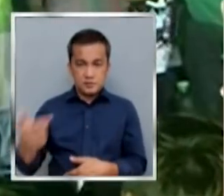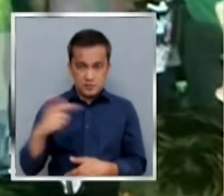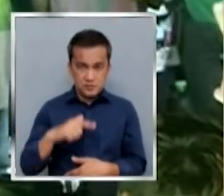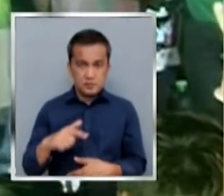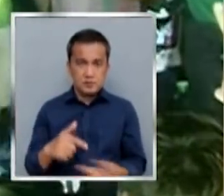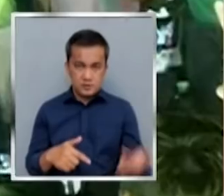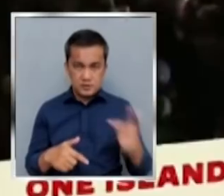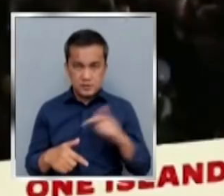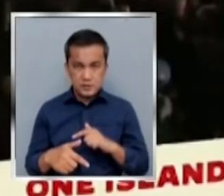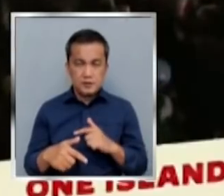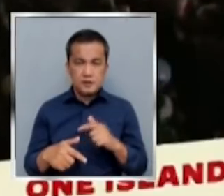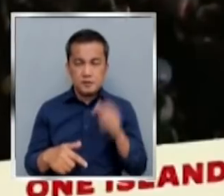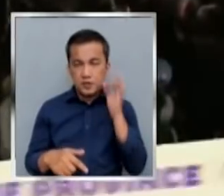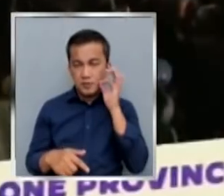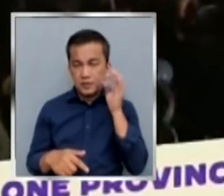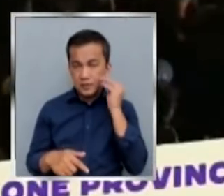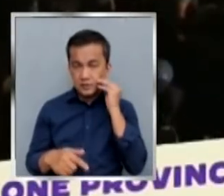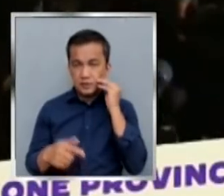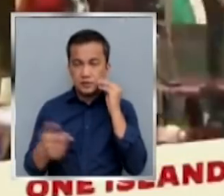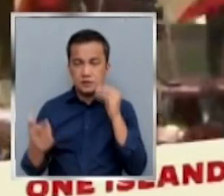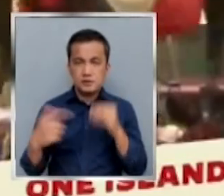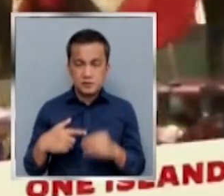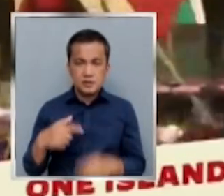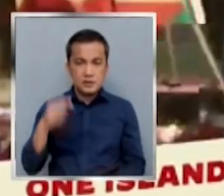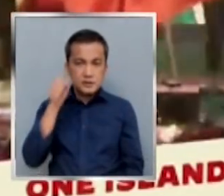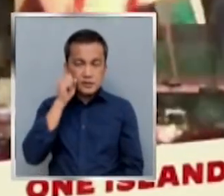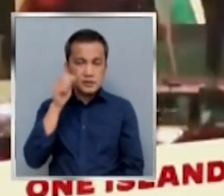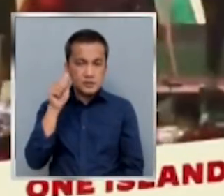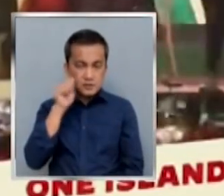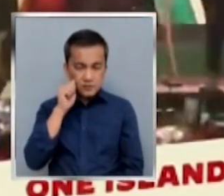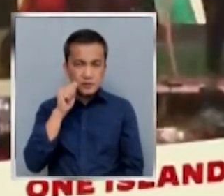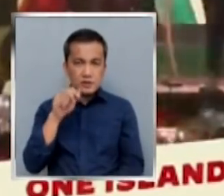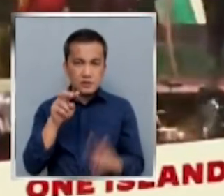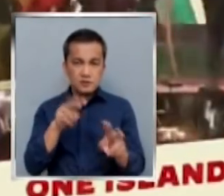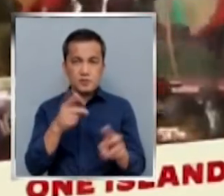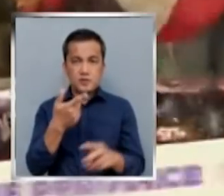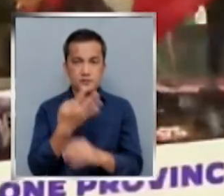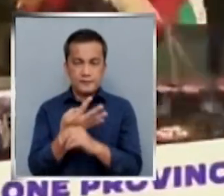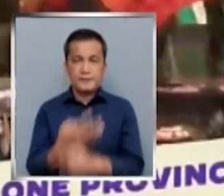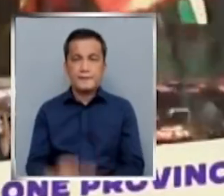Marie Dumabo. Sandra Aguinaldo, Nakatutok, 24 Oras.